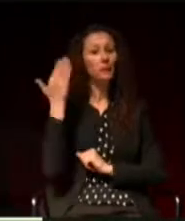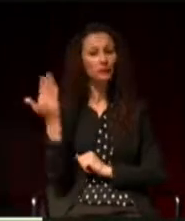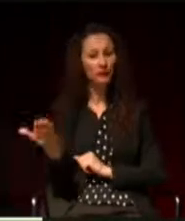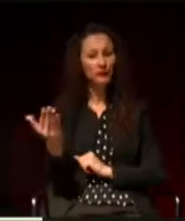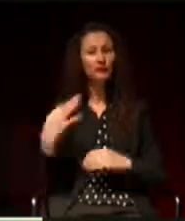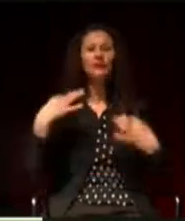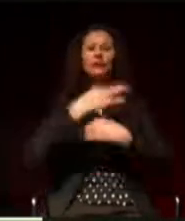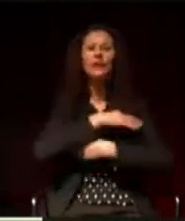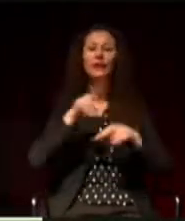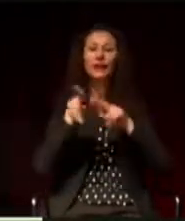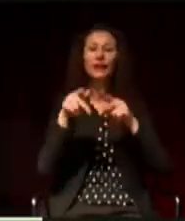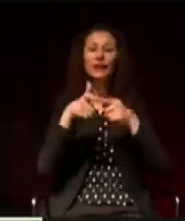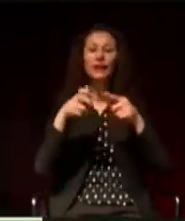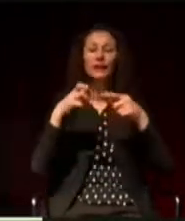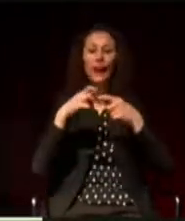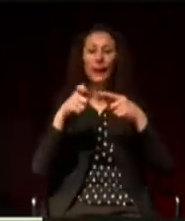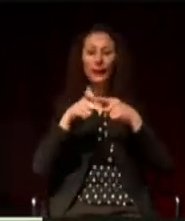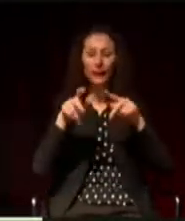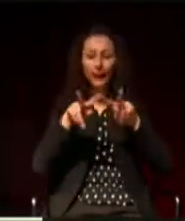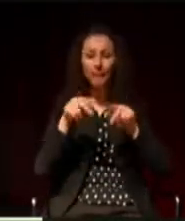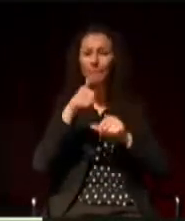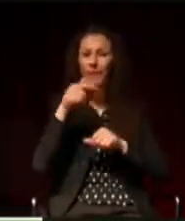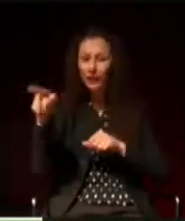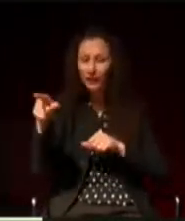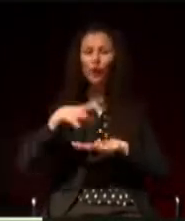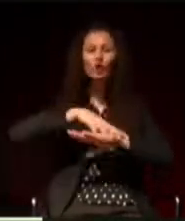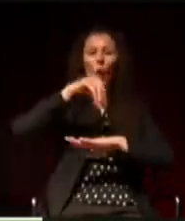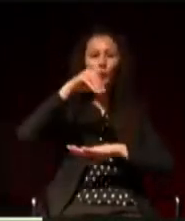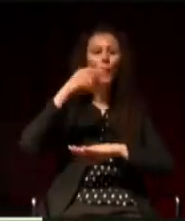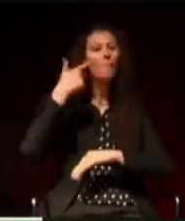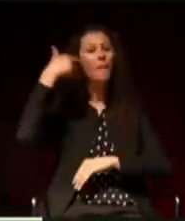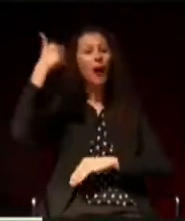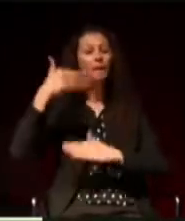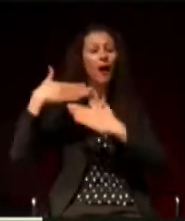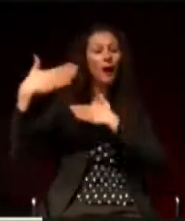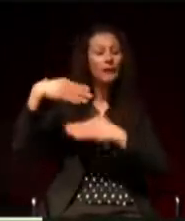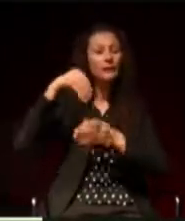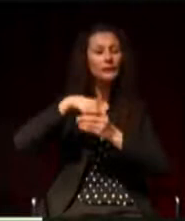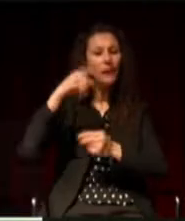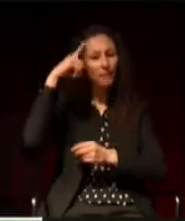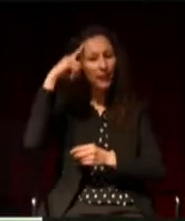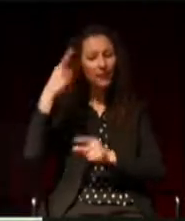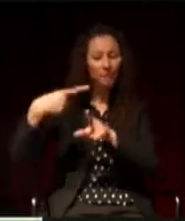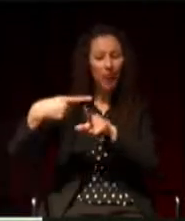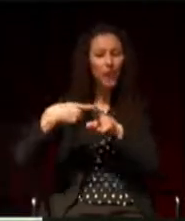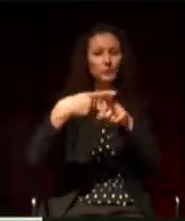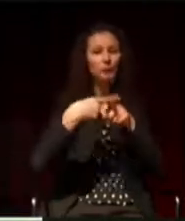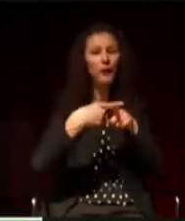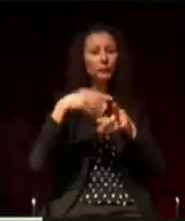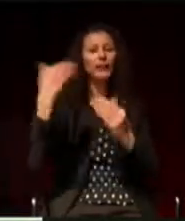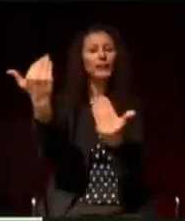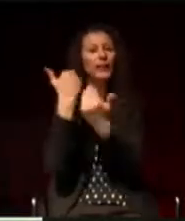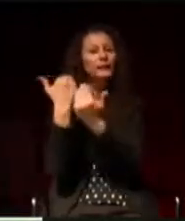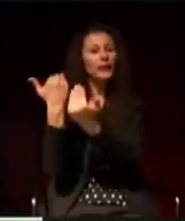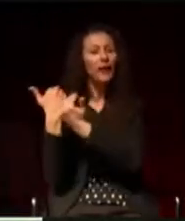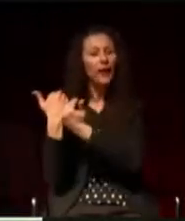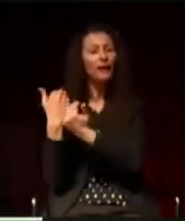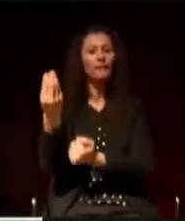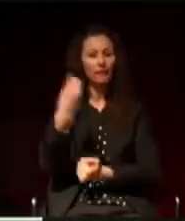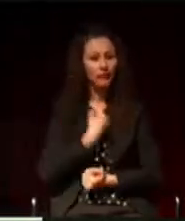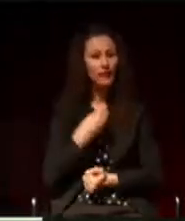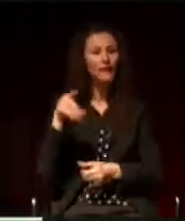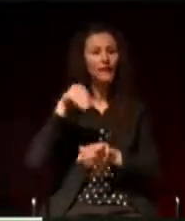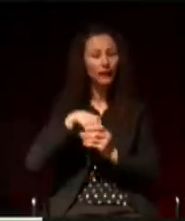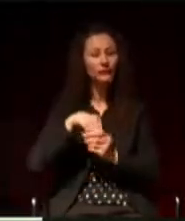Sayın Kerem Ali Sürekli'ye, komisyon ile bakanlık arasındaki bilgi paylaşımı yaparak desteklerken